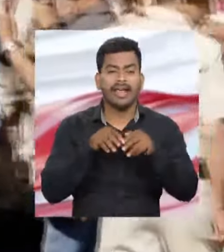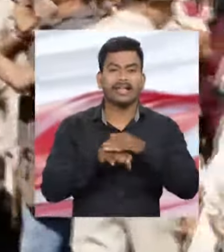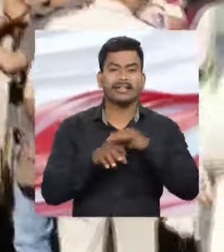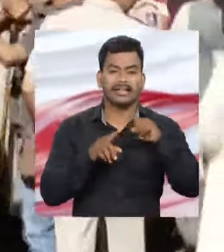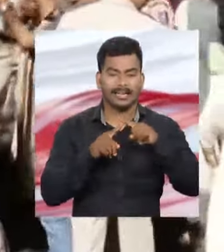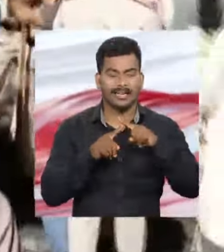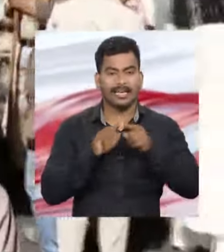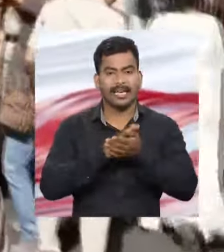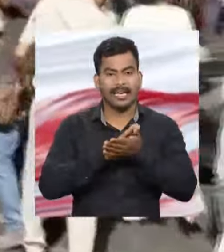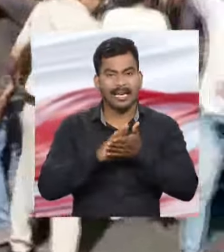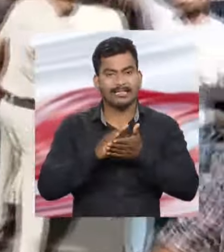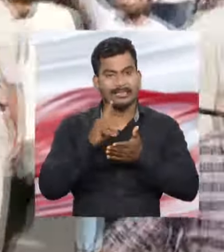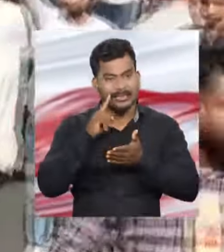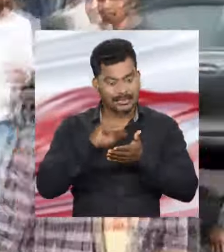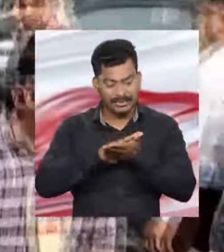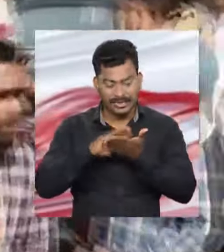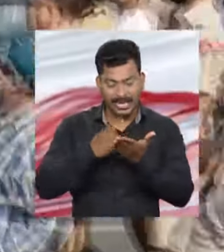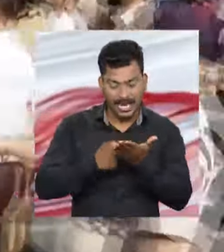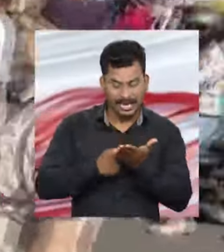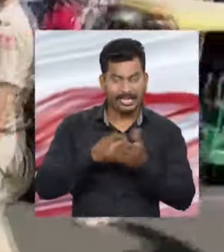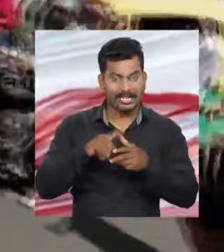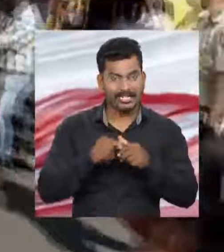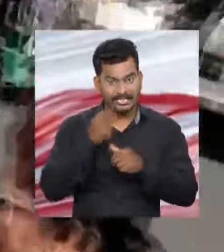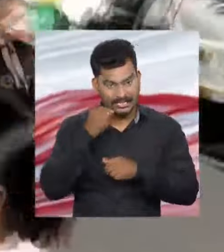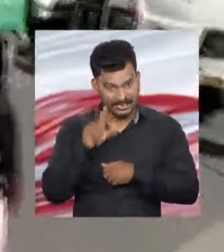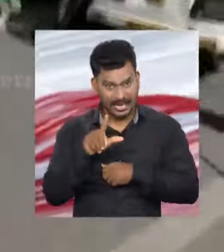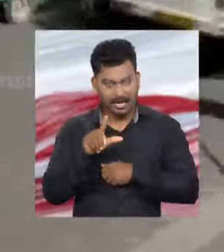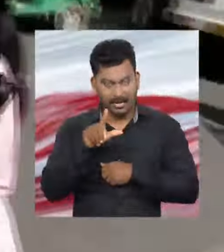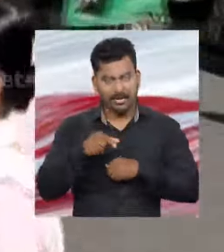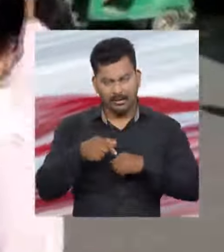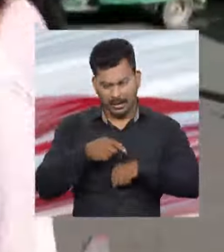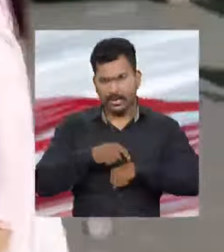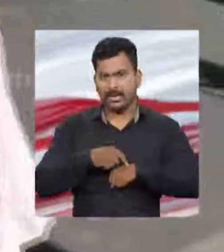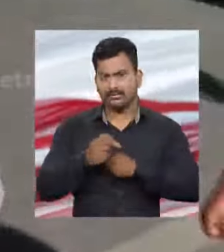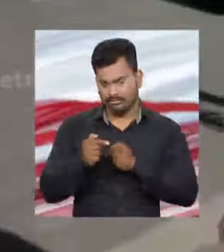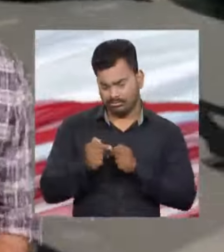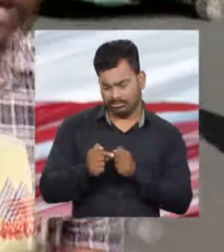മുൻപിൽ കാണാൻ കഴിയുന്നത്. അല്പസമയത്തിനുള്ളിൽ കെജ്രിവാളിനെ ഇങ്ങോട്ടേക്ക് കൊണ്ടുവരും.